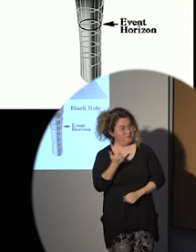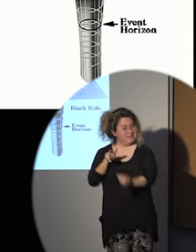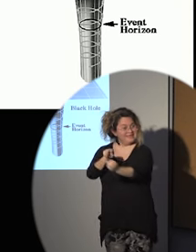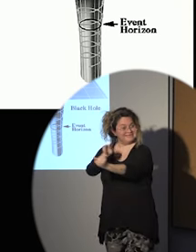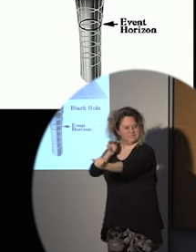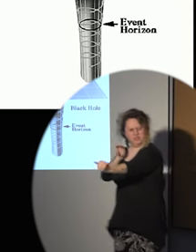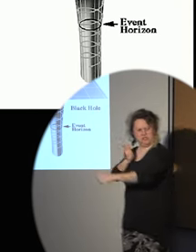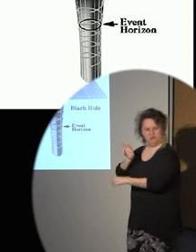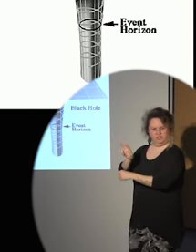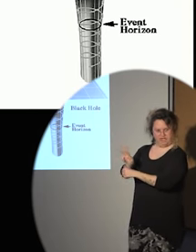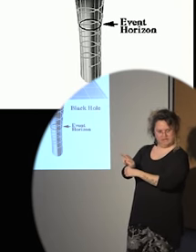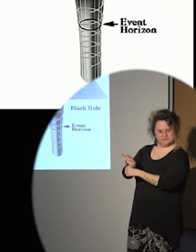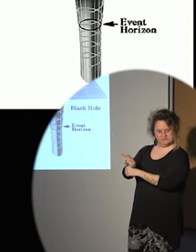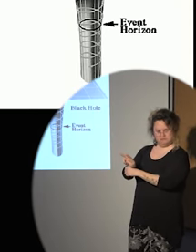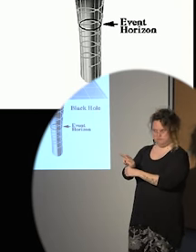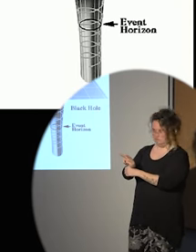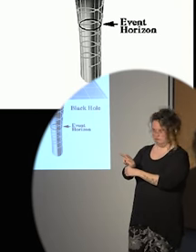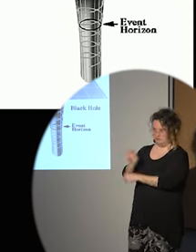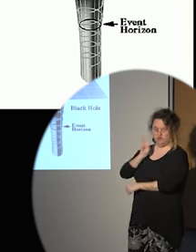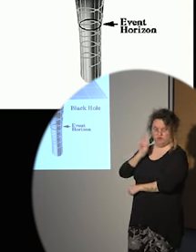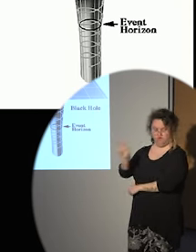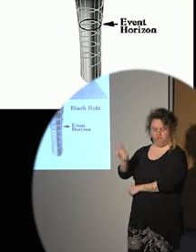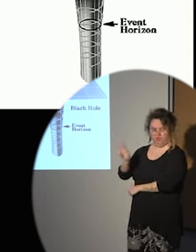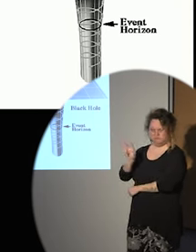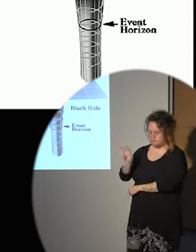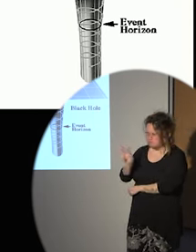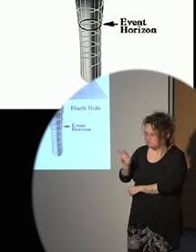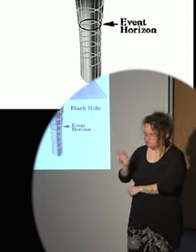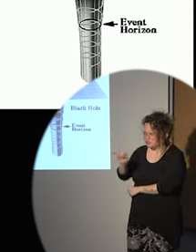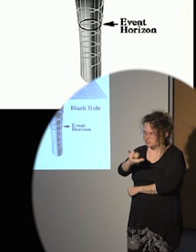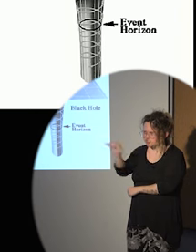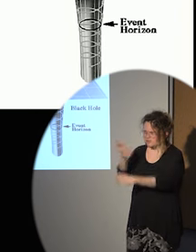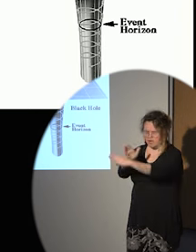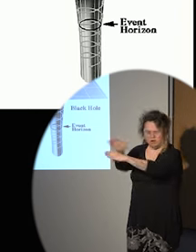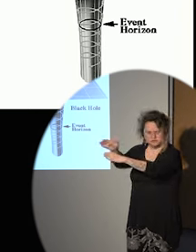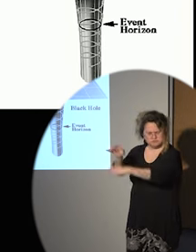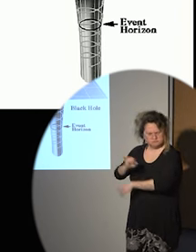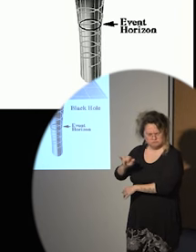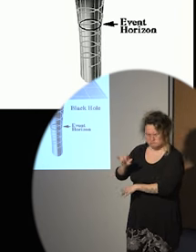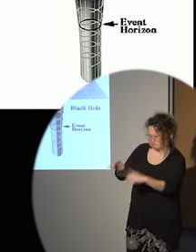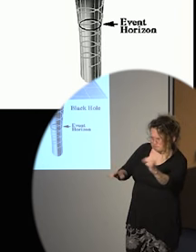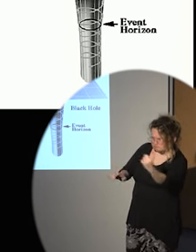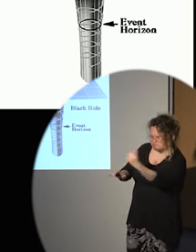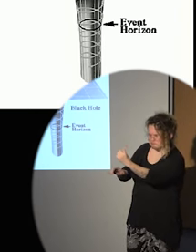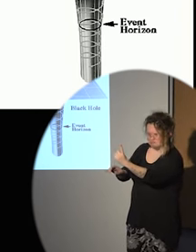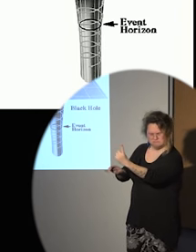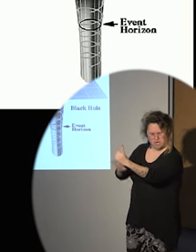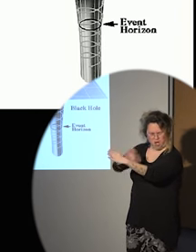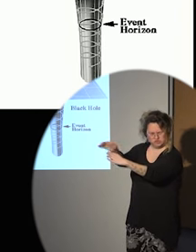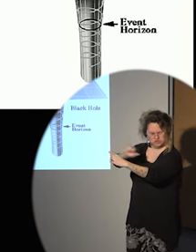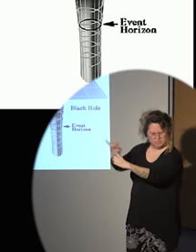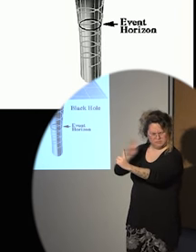autour du trou noir ne va jamais le voir tomber. Jamais. ne verra jamais tomber. Il